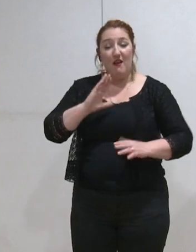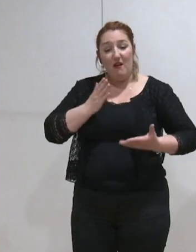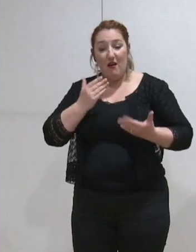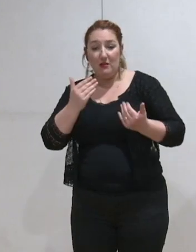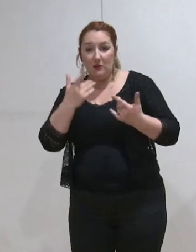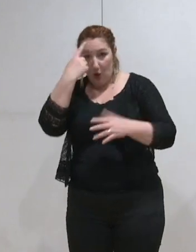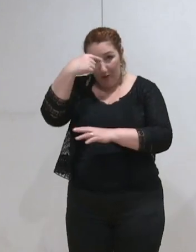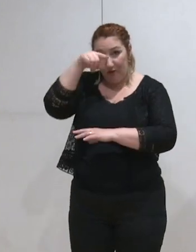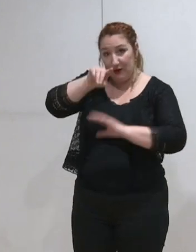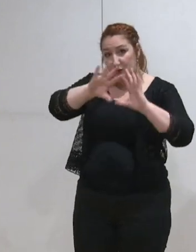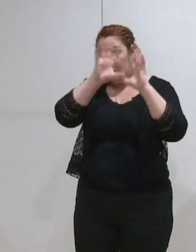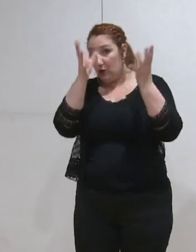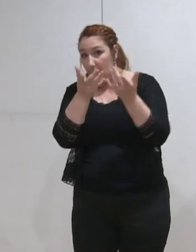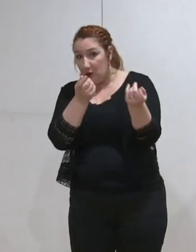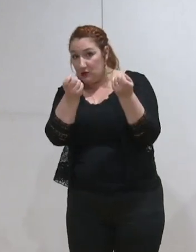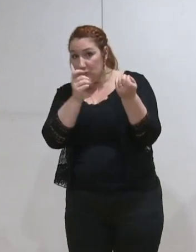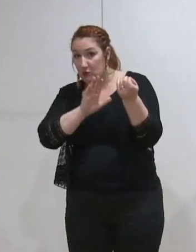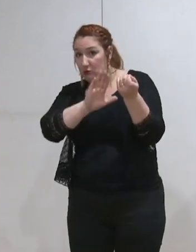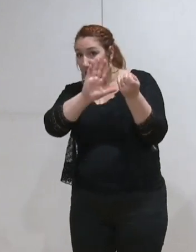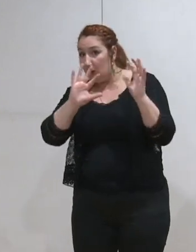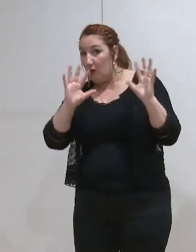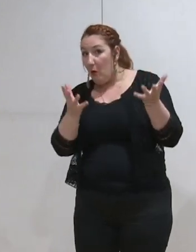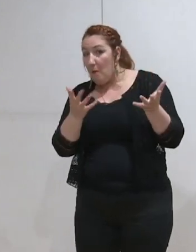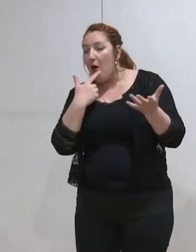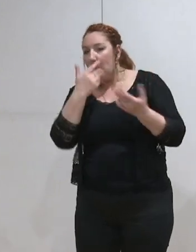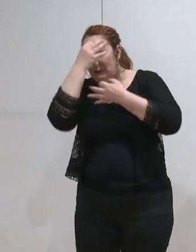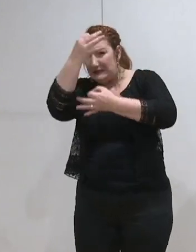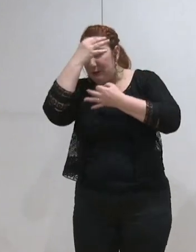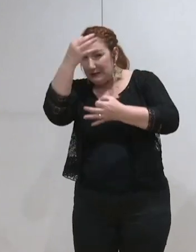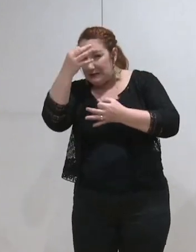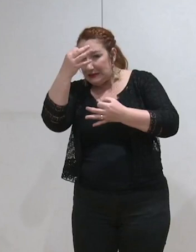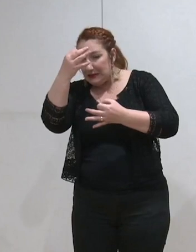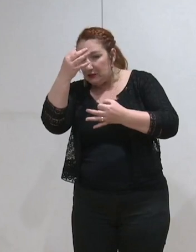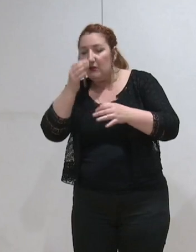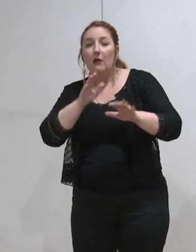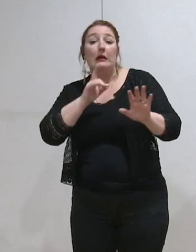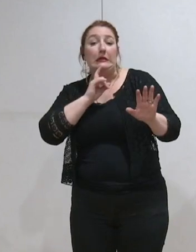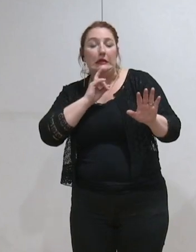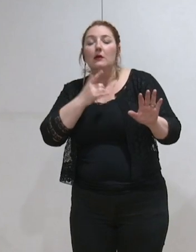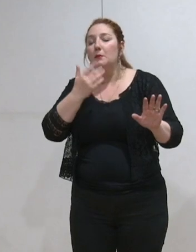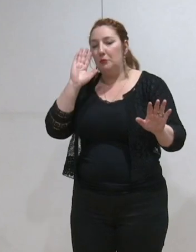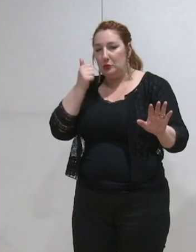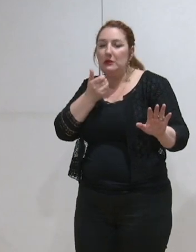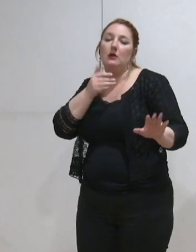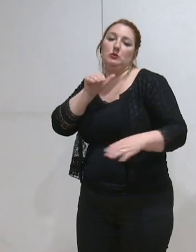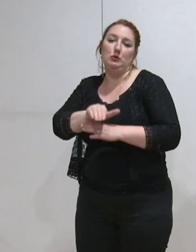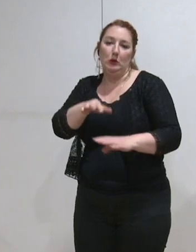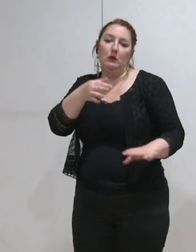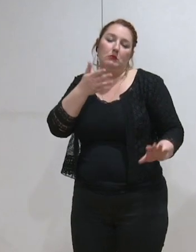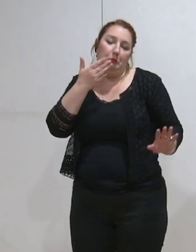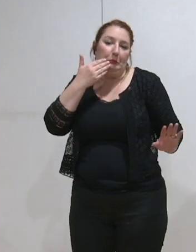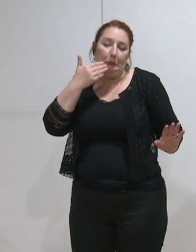précisée on se contentera de de s'abstenir simplement ce soir merci Monsieur Bron